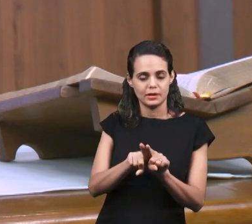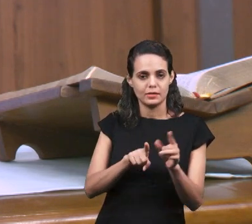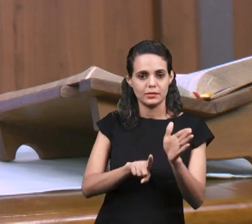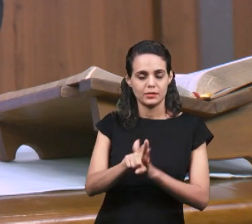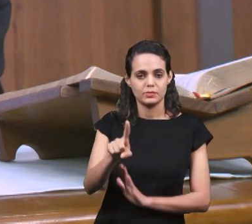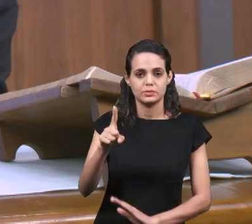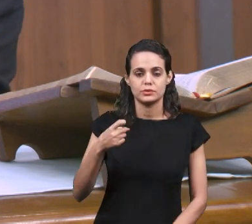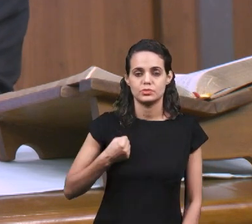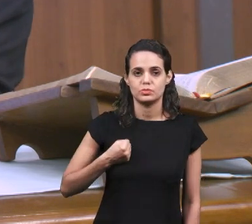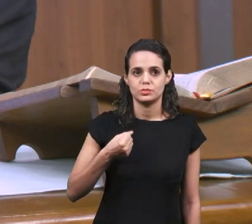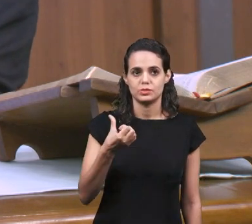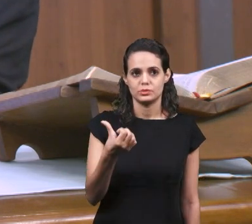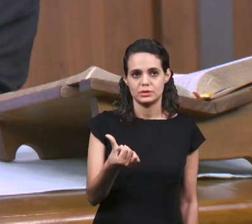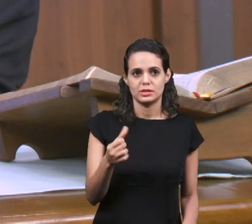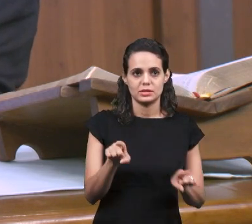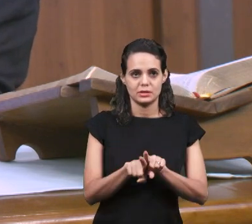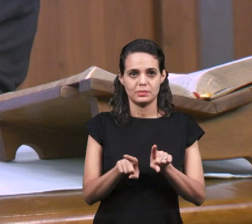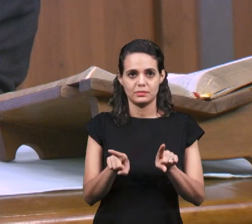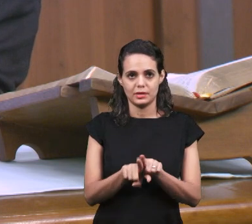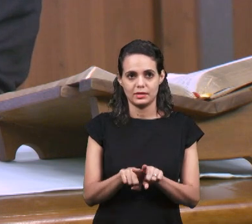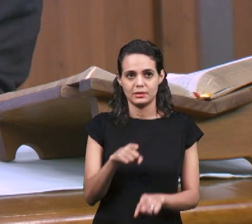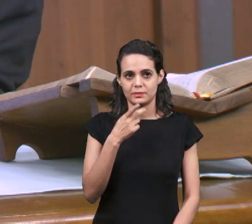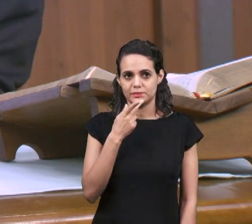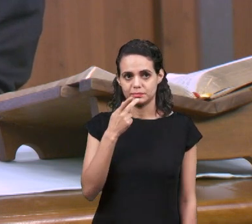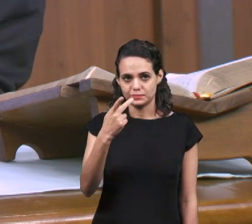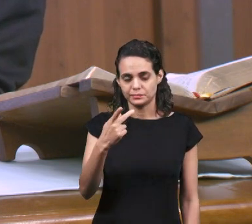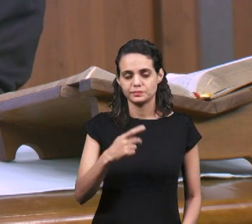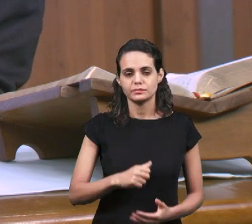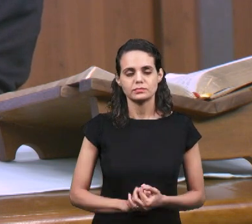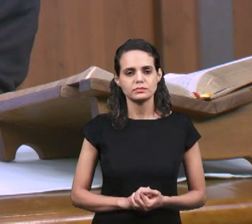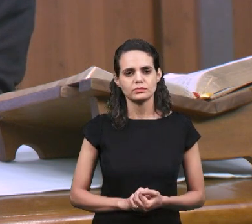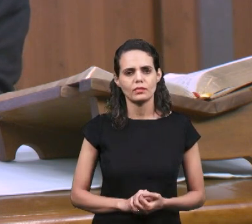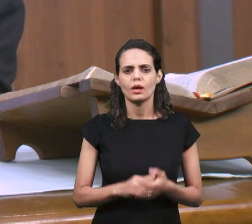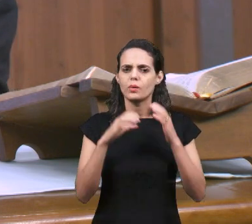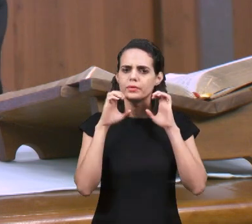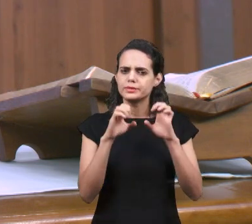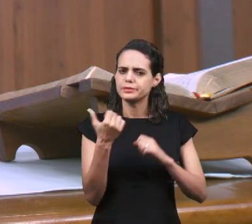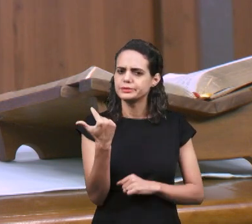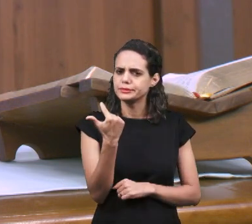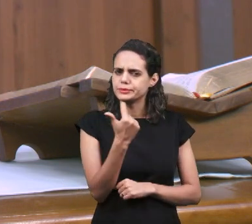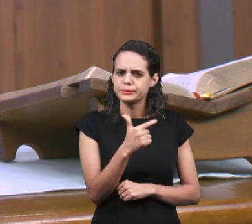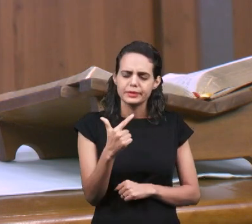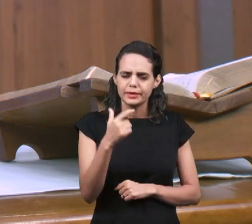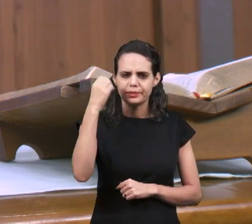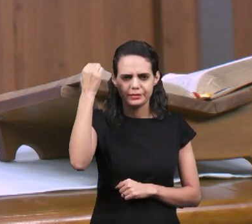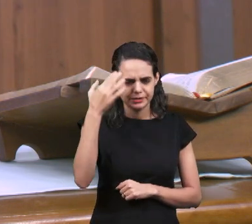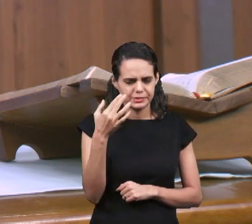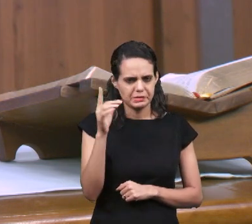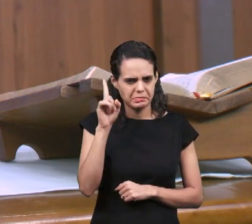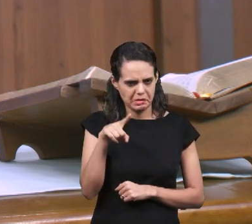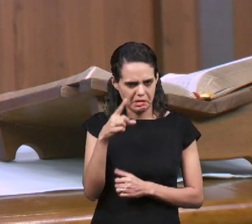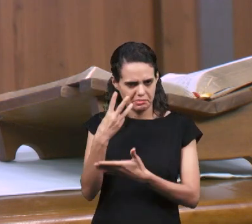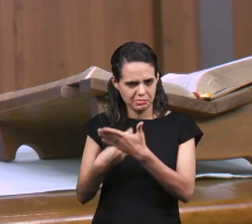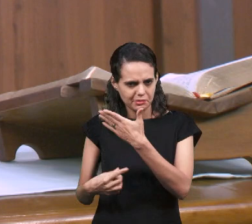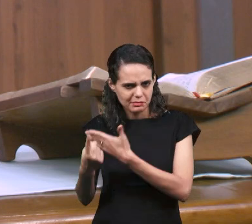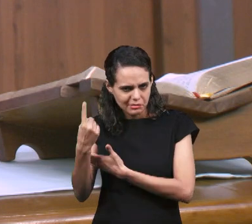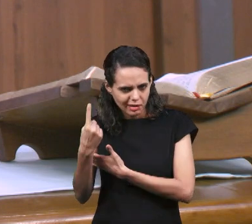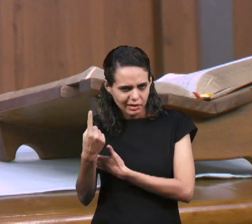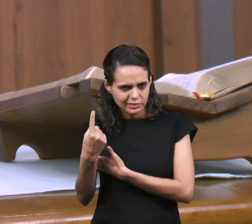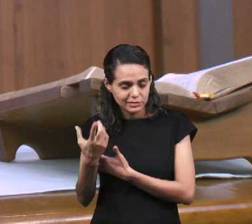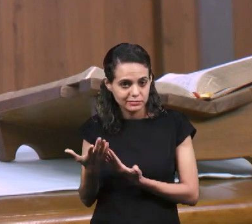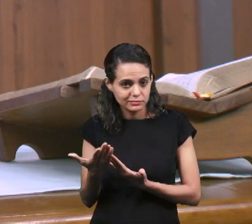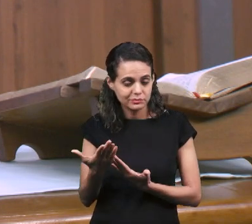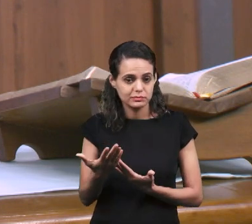dit, l'évangile sans révélation fait partie de la Trinité. Donc, vous voyez ici,